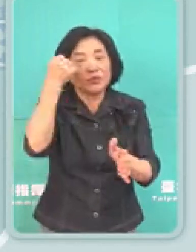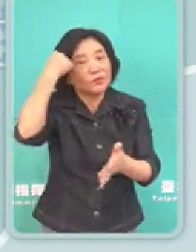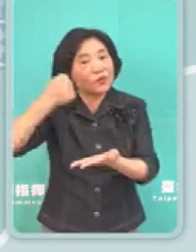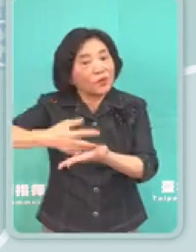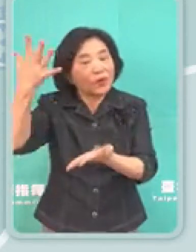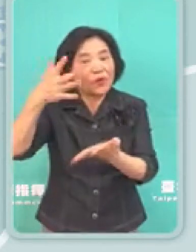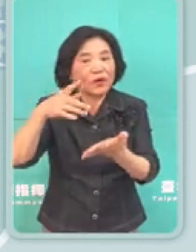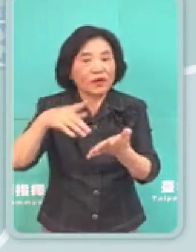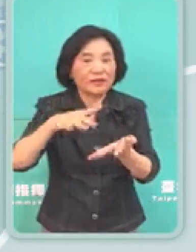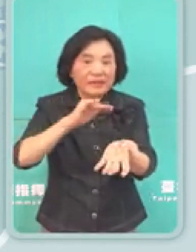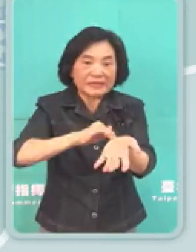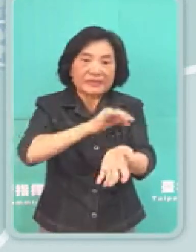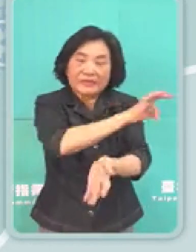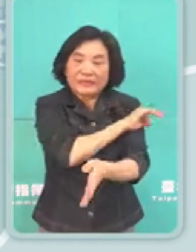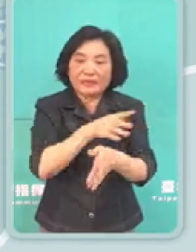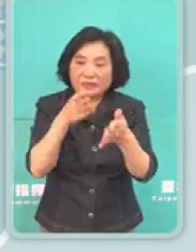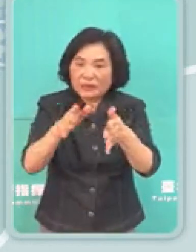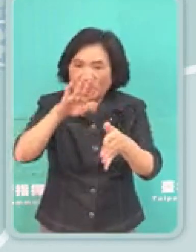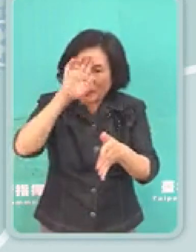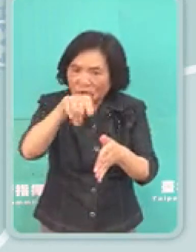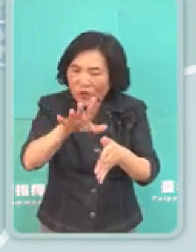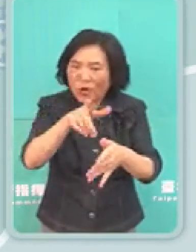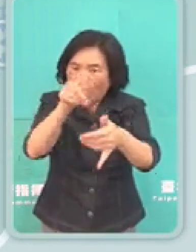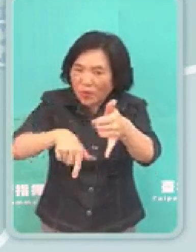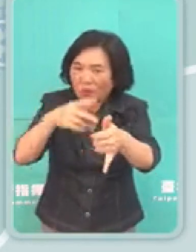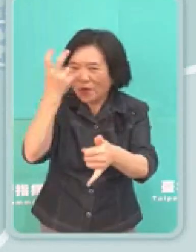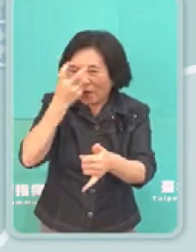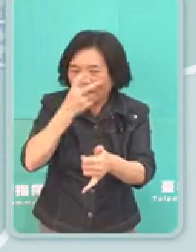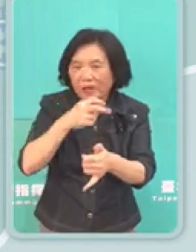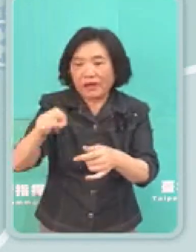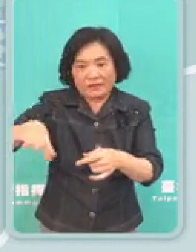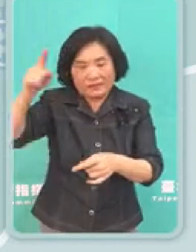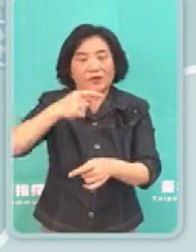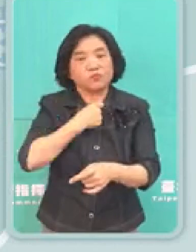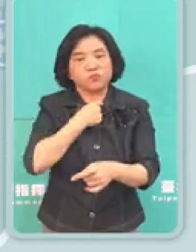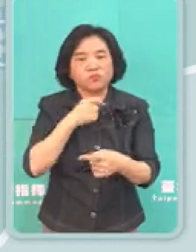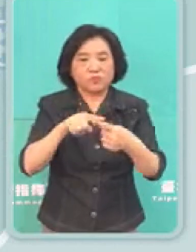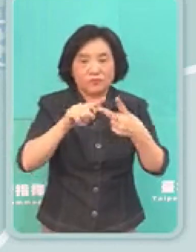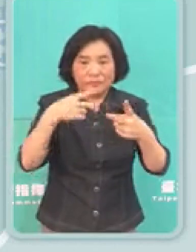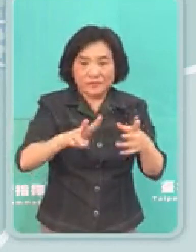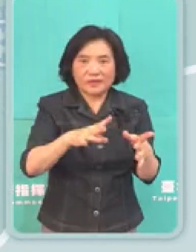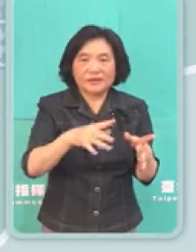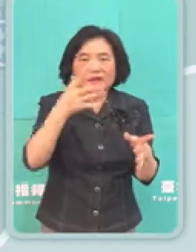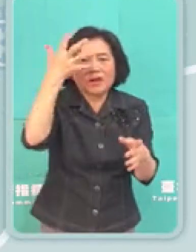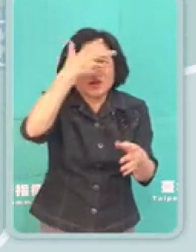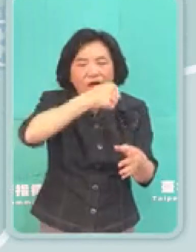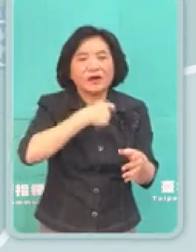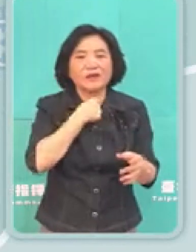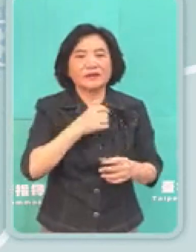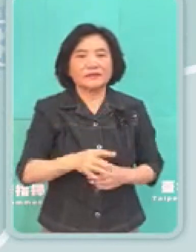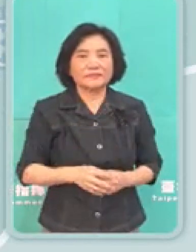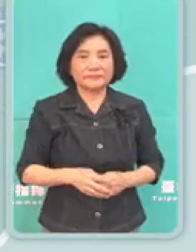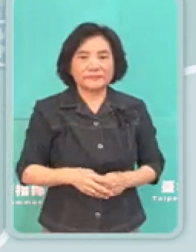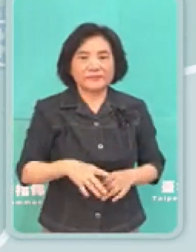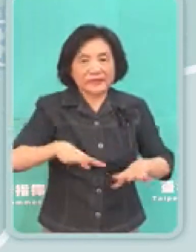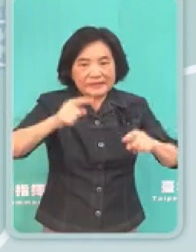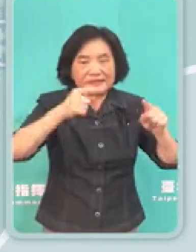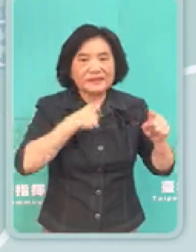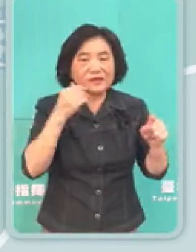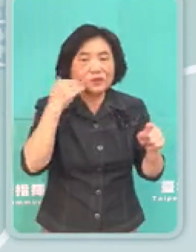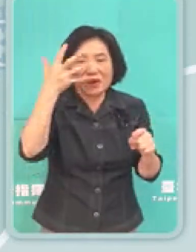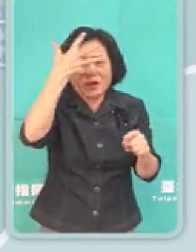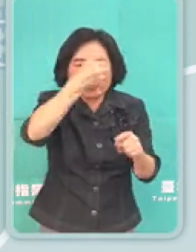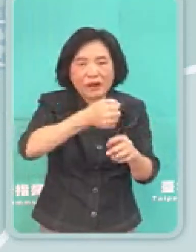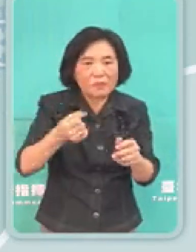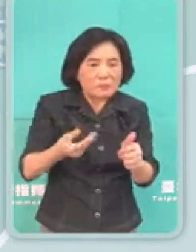在照顾这个确诊者的哈，这第一优先。那，啊，再来是长者要优先的，为什么？因为这个一旦感染